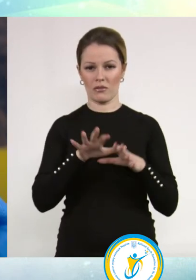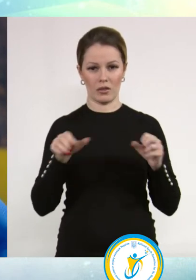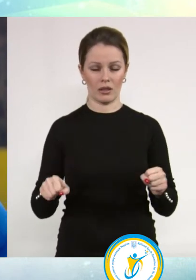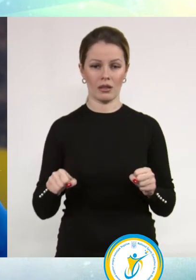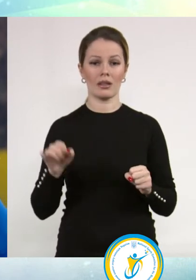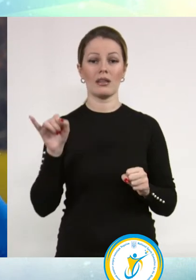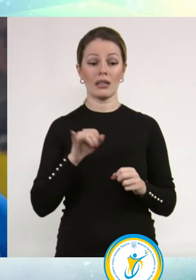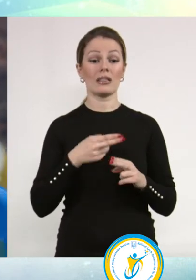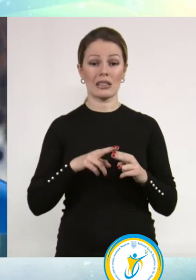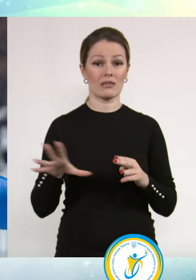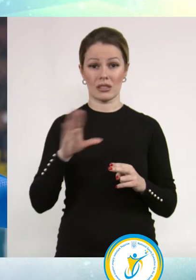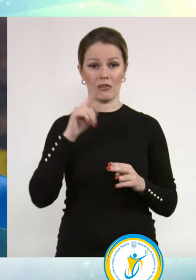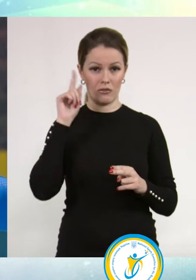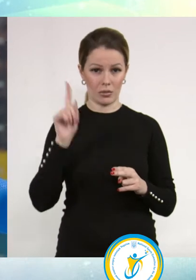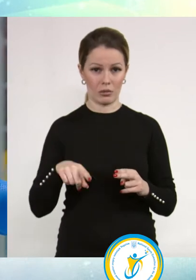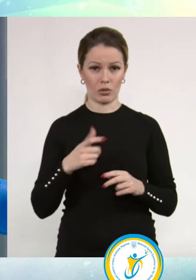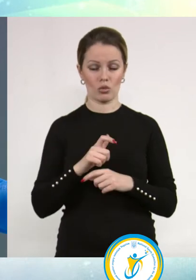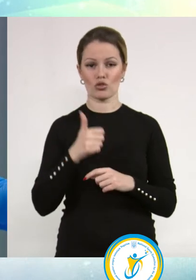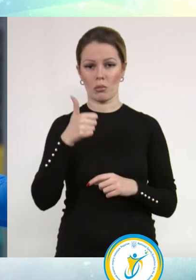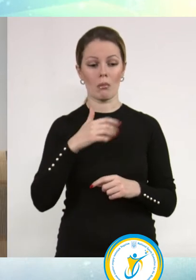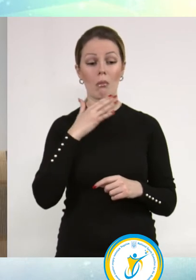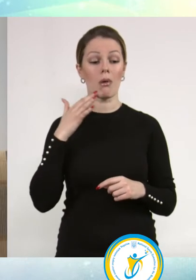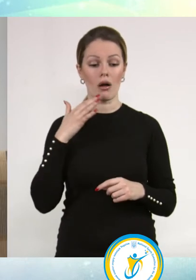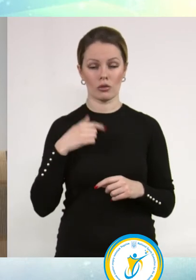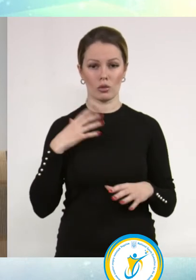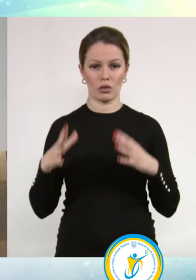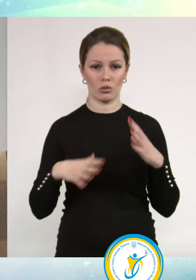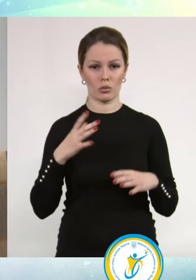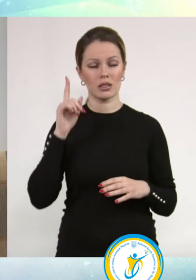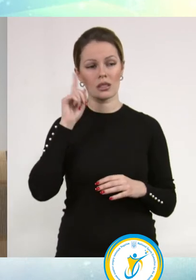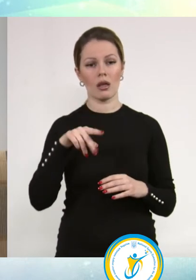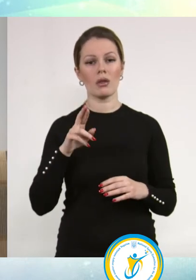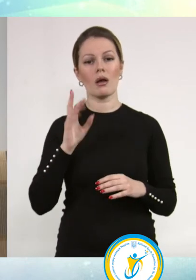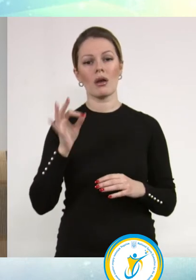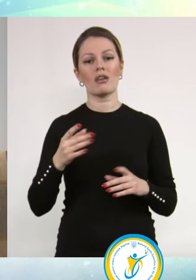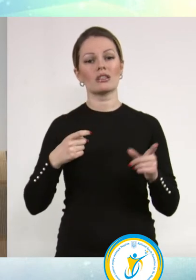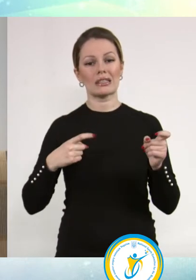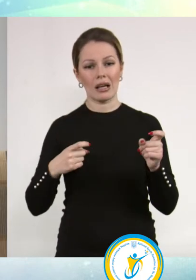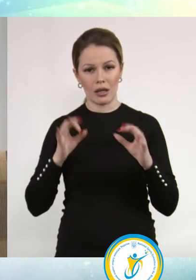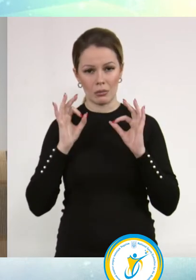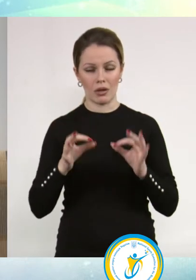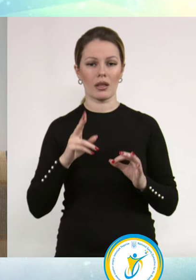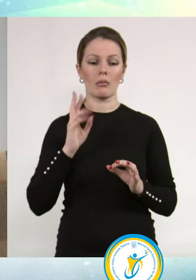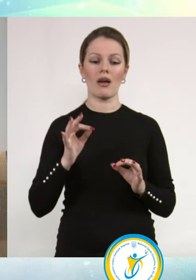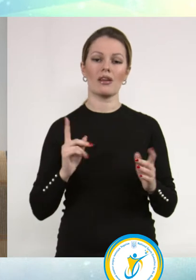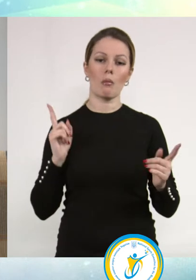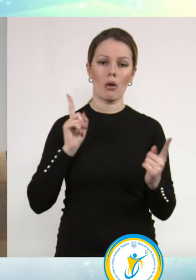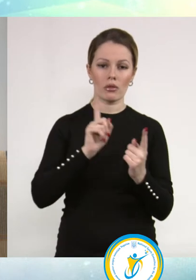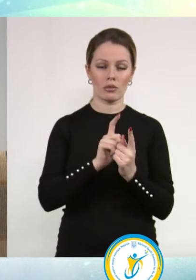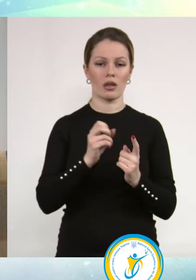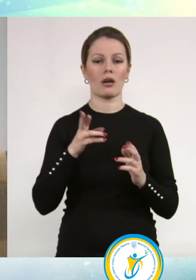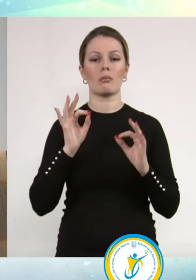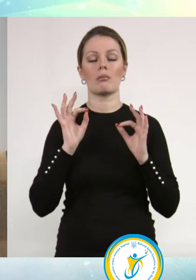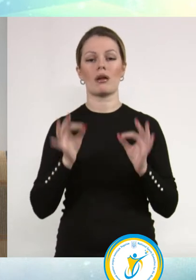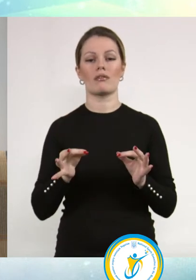все вміємо. Ми до цього йдемо, ми дуже багато тренуємося. Ми знаємо, як правильно стріляти, ми знаємо, як правильно підходити, як правильно